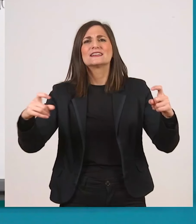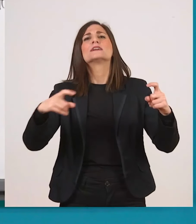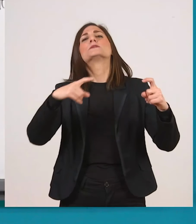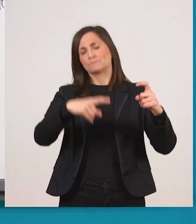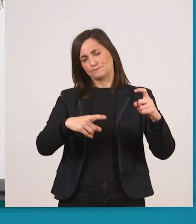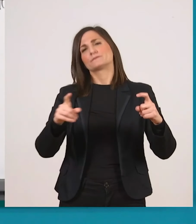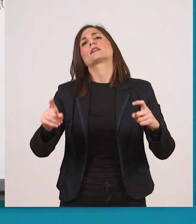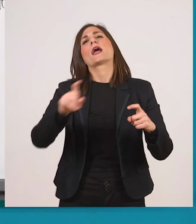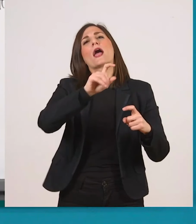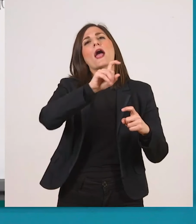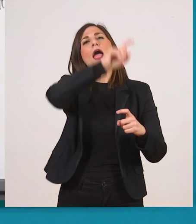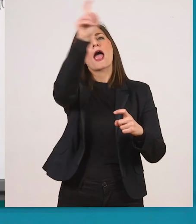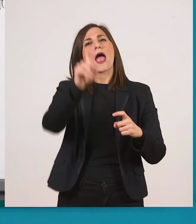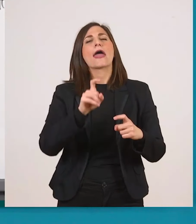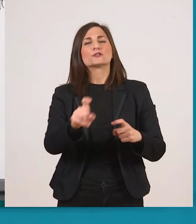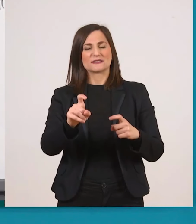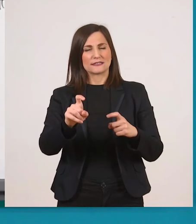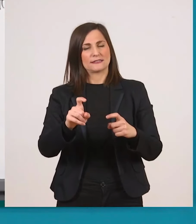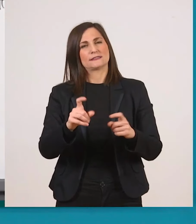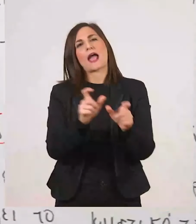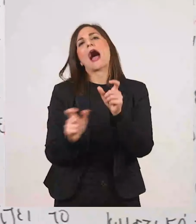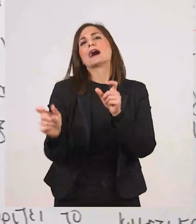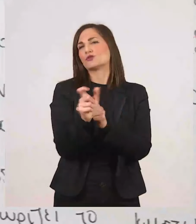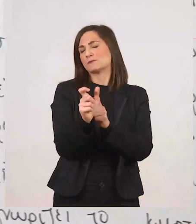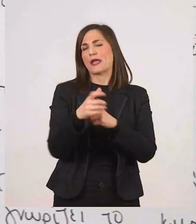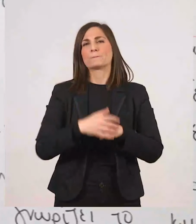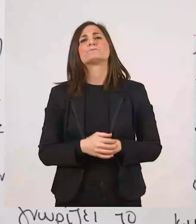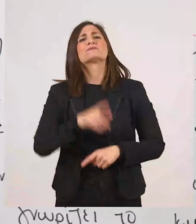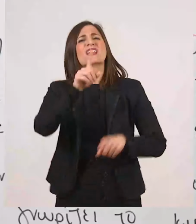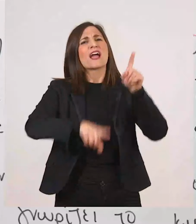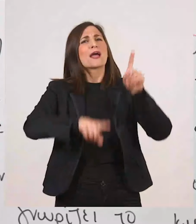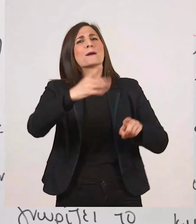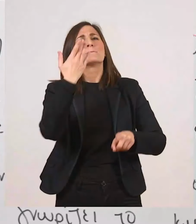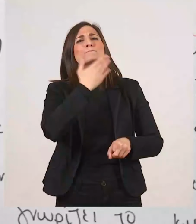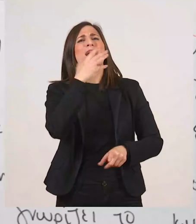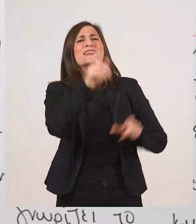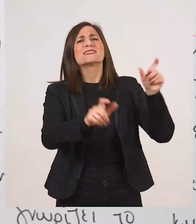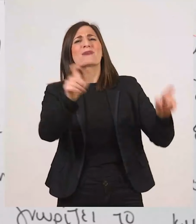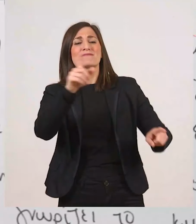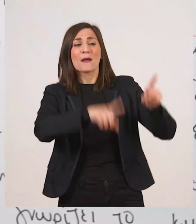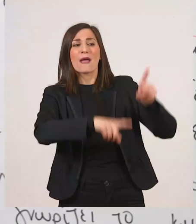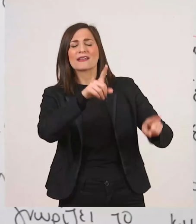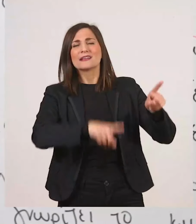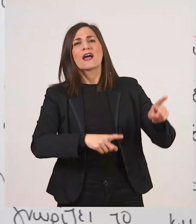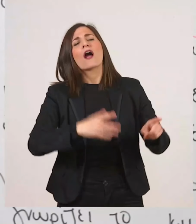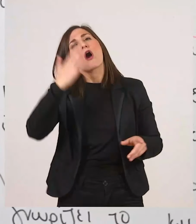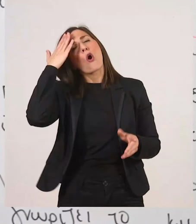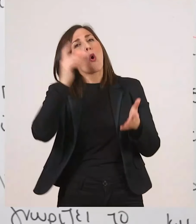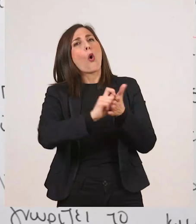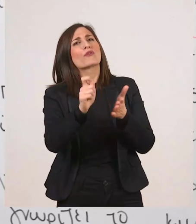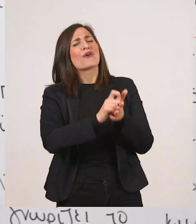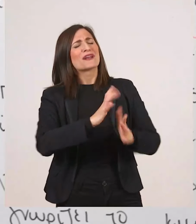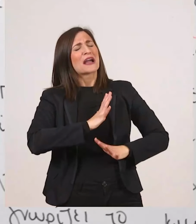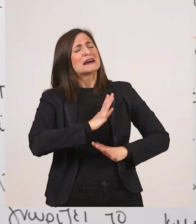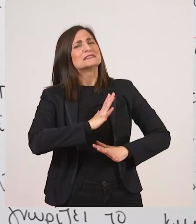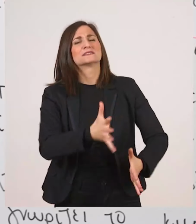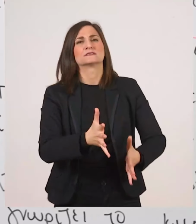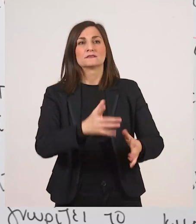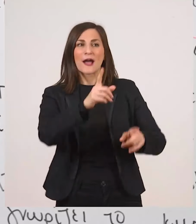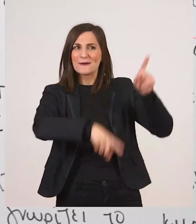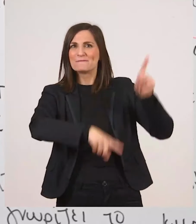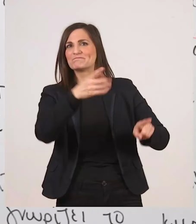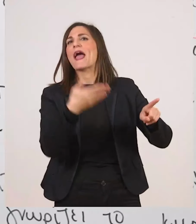τι, ερωτηματική και αυτή, και ένα το ερωτηματικούλι εδώ. Μερικοί μαθητές, και αυτό το ξέρω πολύ καλά, δεν συμπαθούν καθόλου την ορθογραφία.